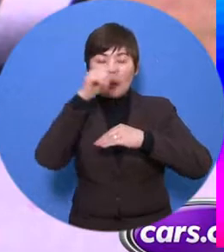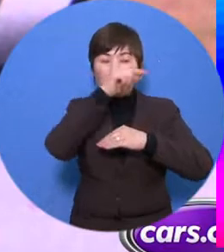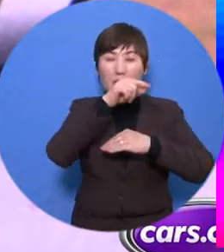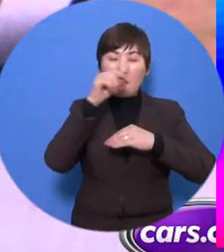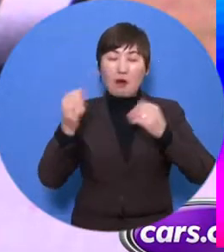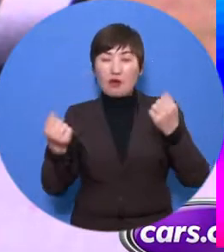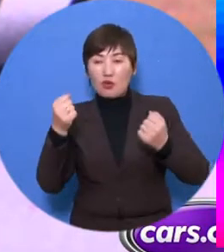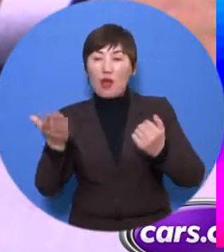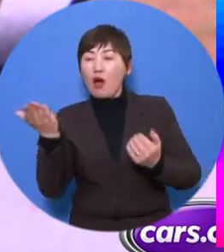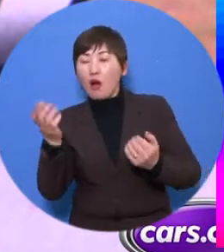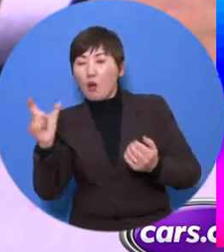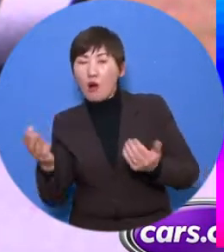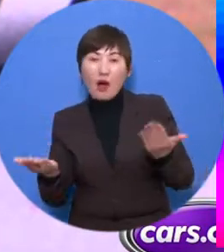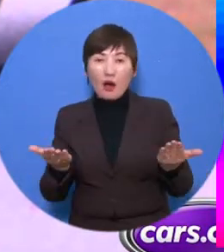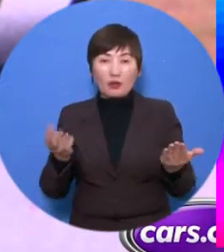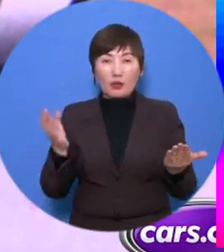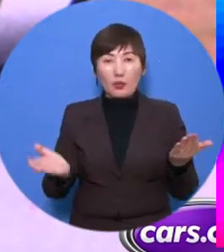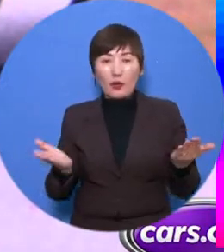вэ?